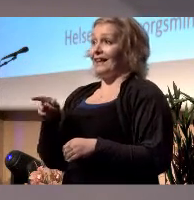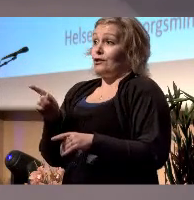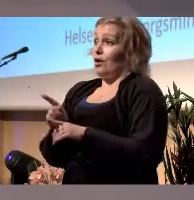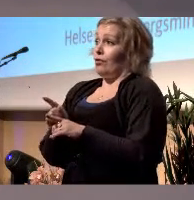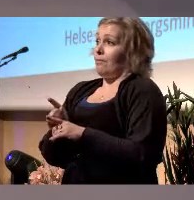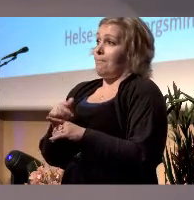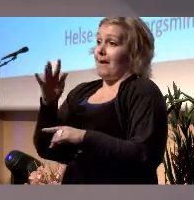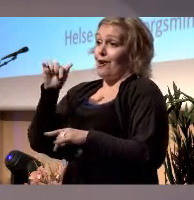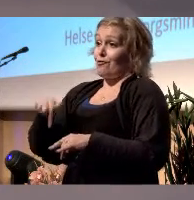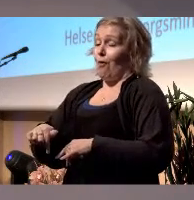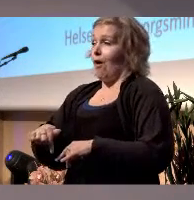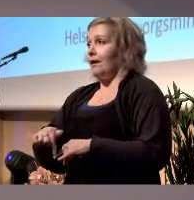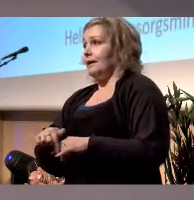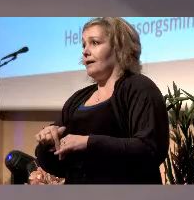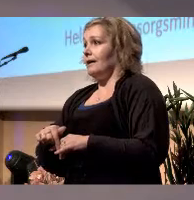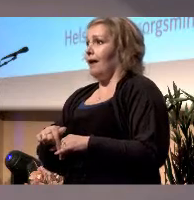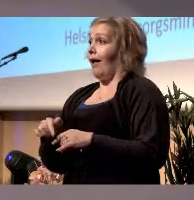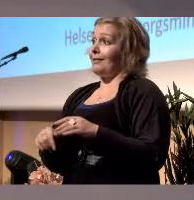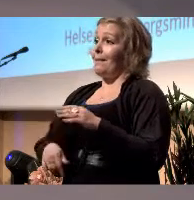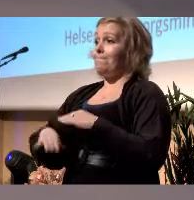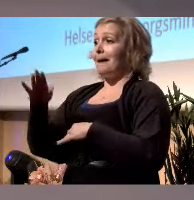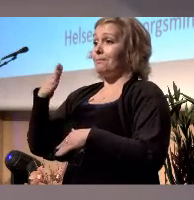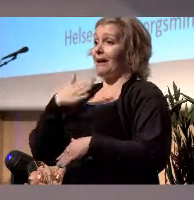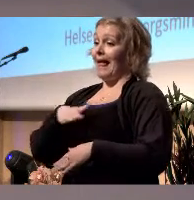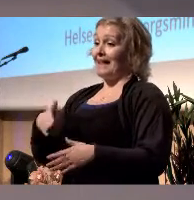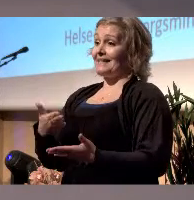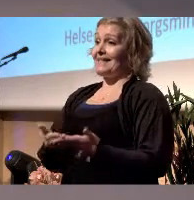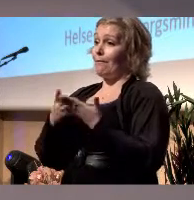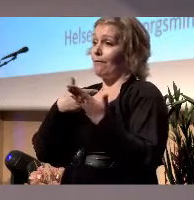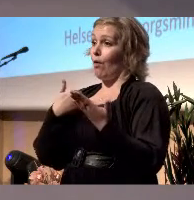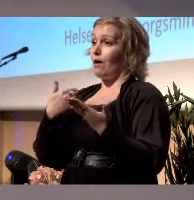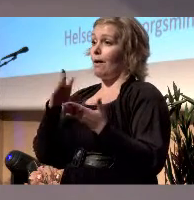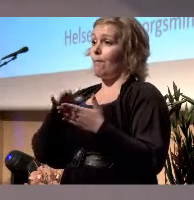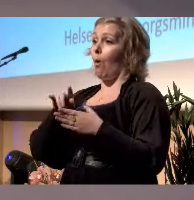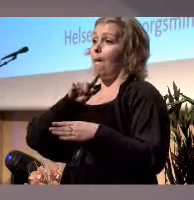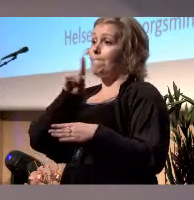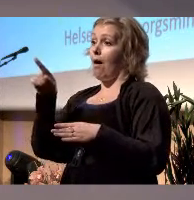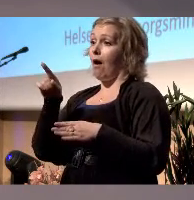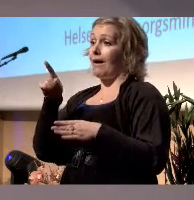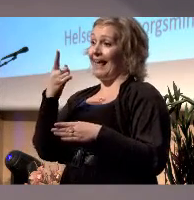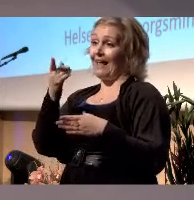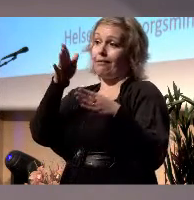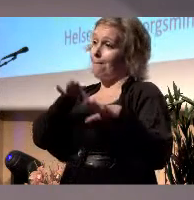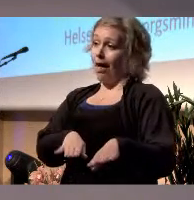sånn lenger at mesteparten av helsehjelpen vår på bare en plass.